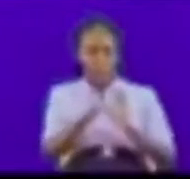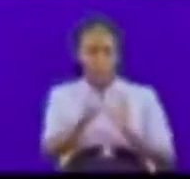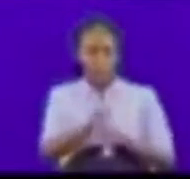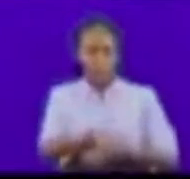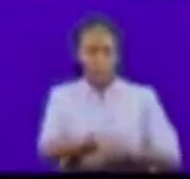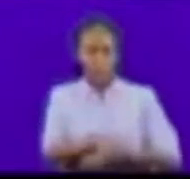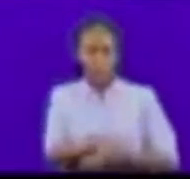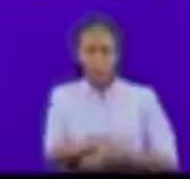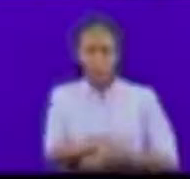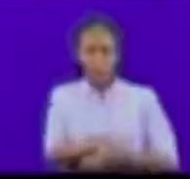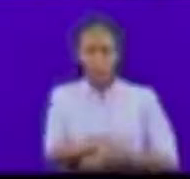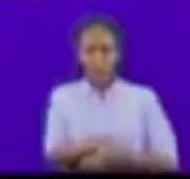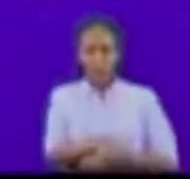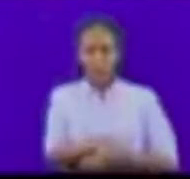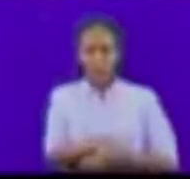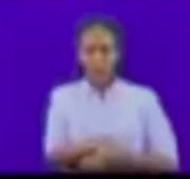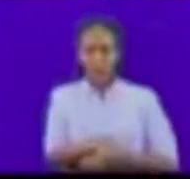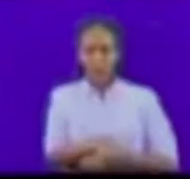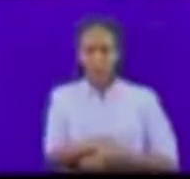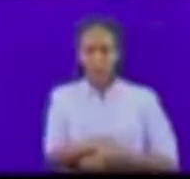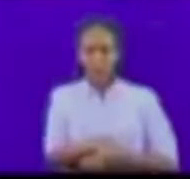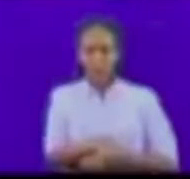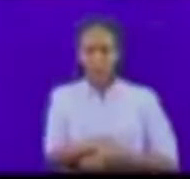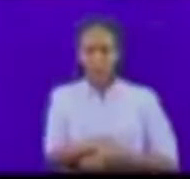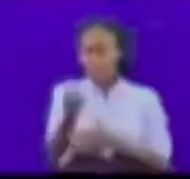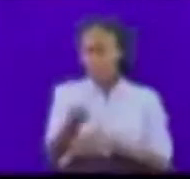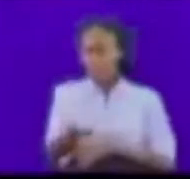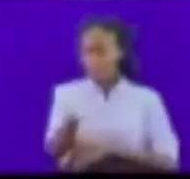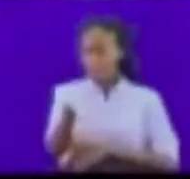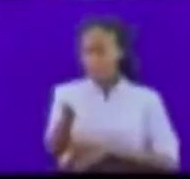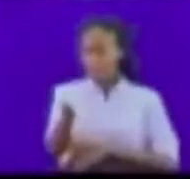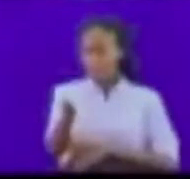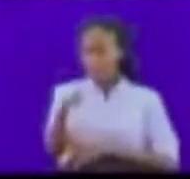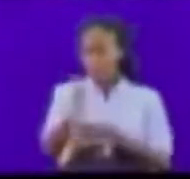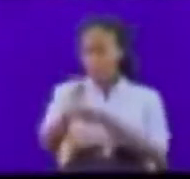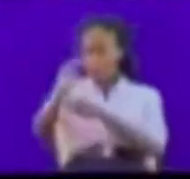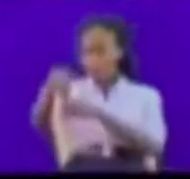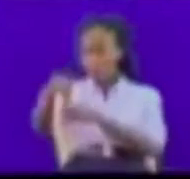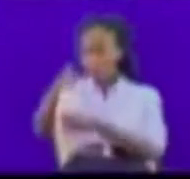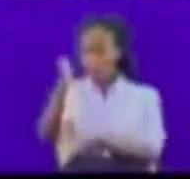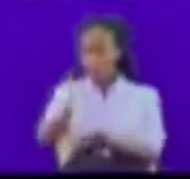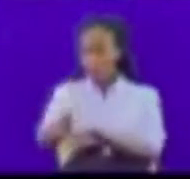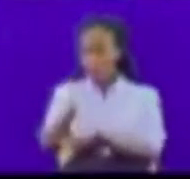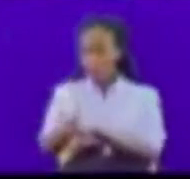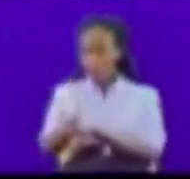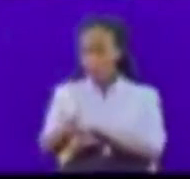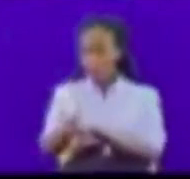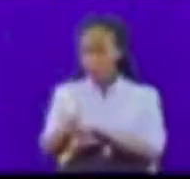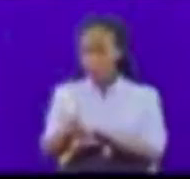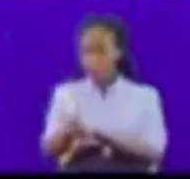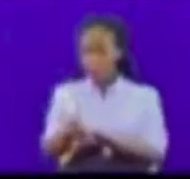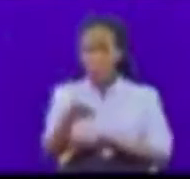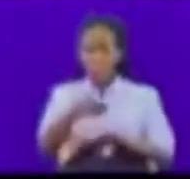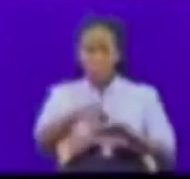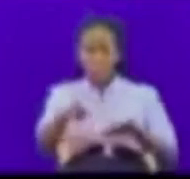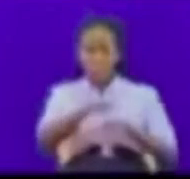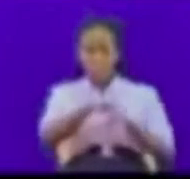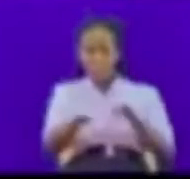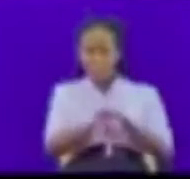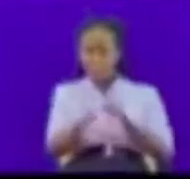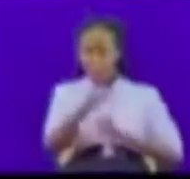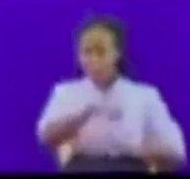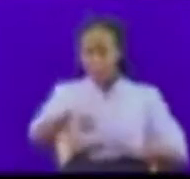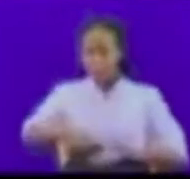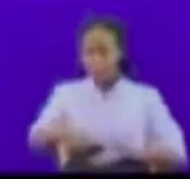Matokeo ya kura nda kuthibitisha uteuzi wa makamu wa rais Dr. Philip Isidori Mpango. Jumla ya kura